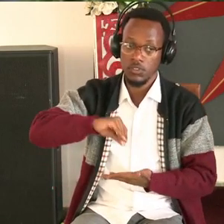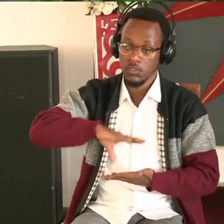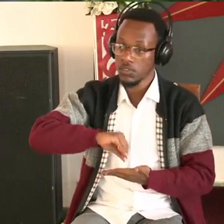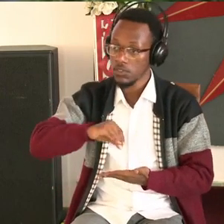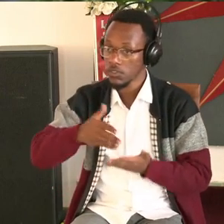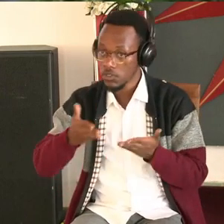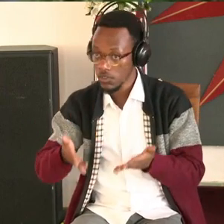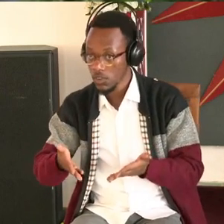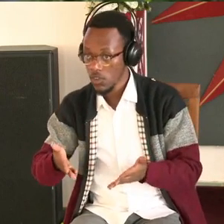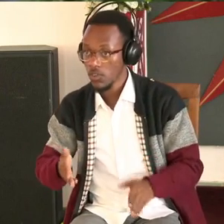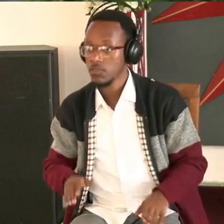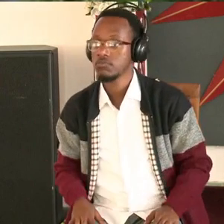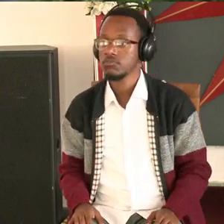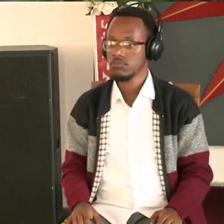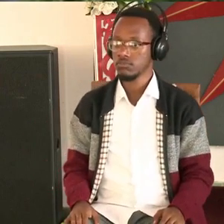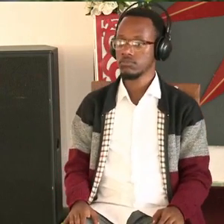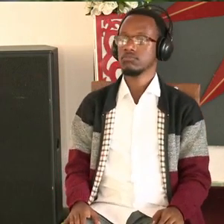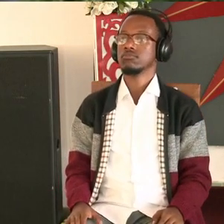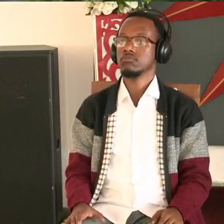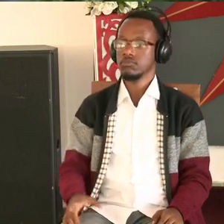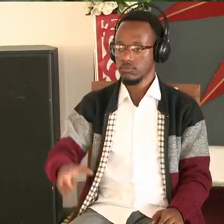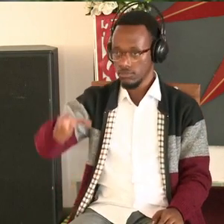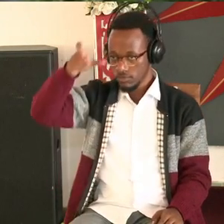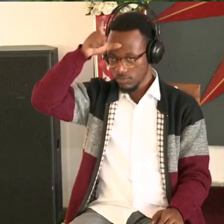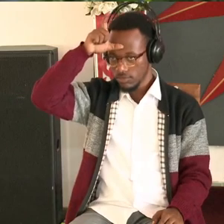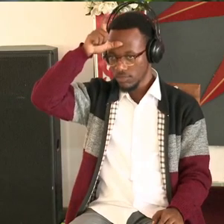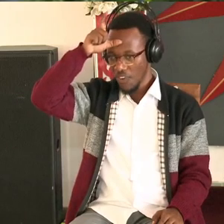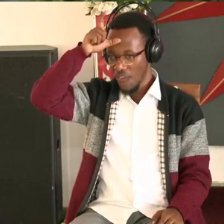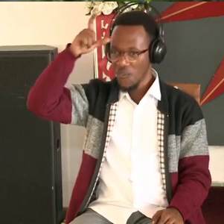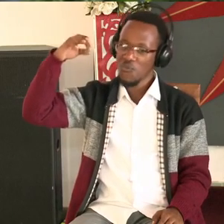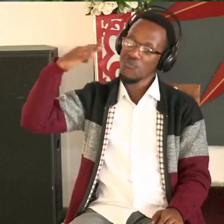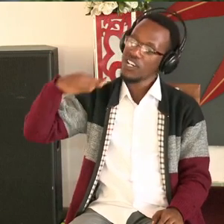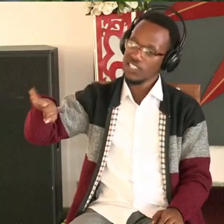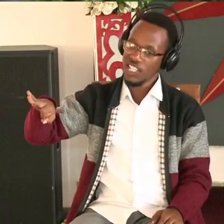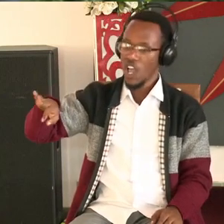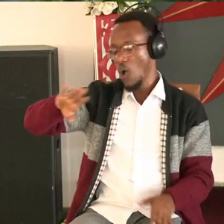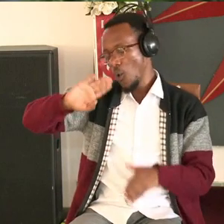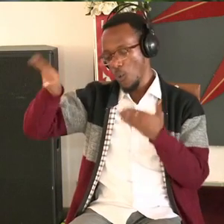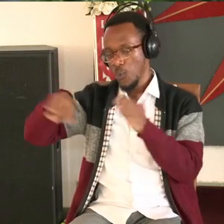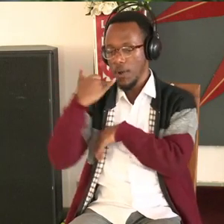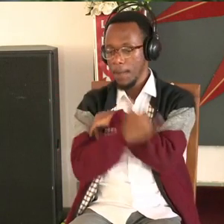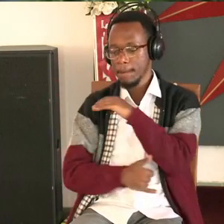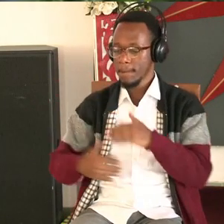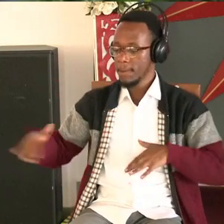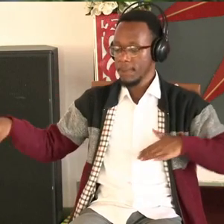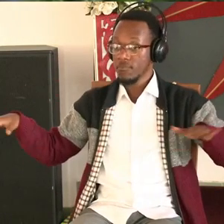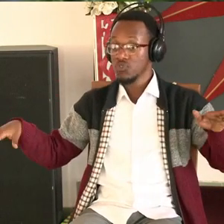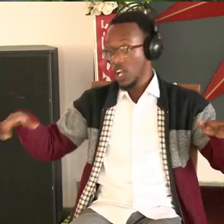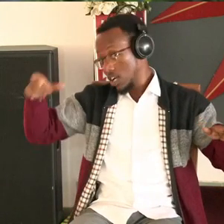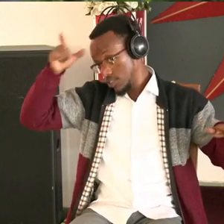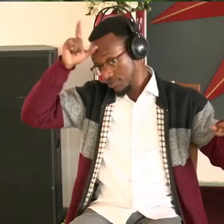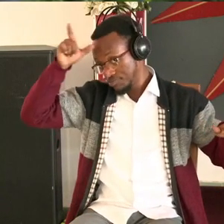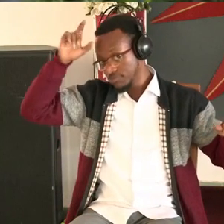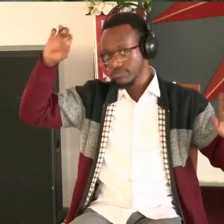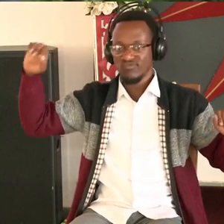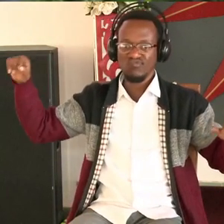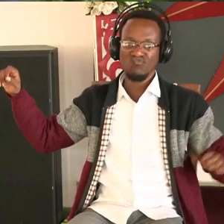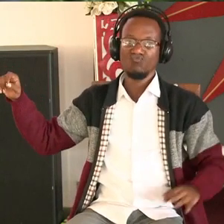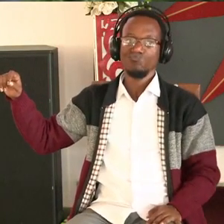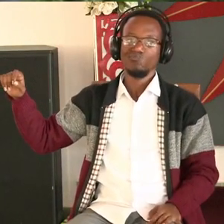Suisse, d'Autriche, de tous les pays voisins et du monde entier, et du